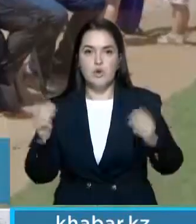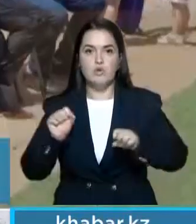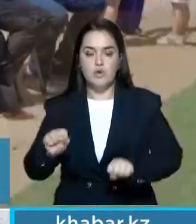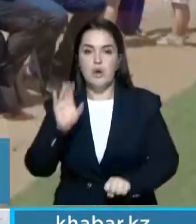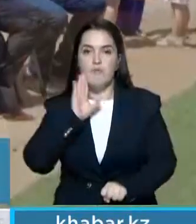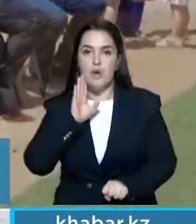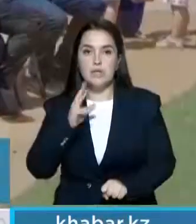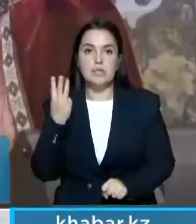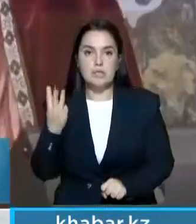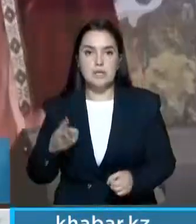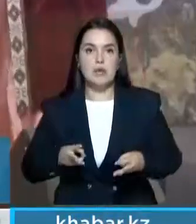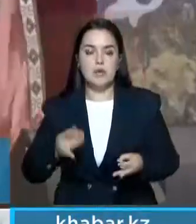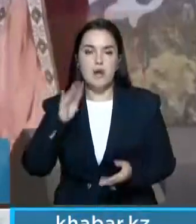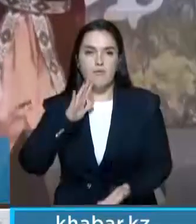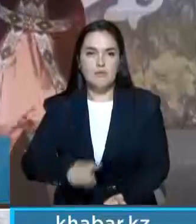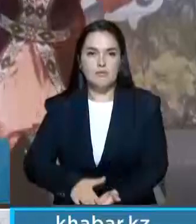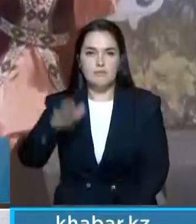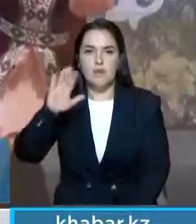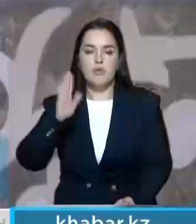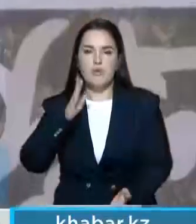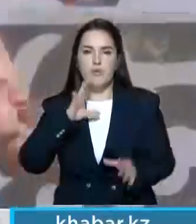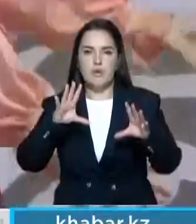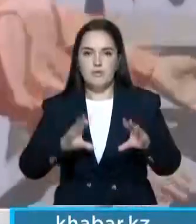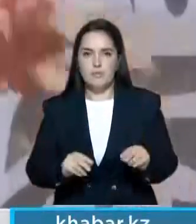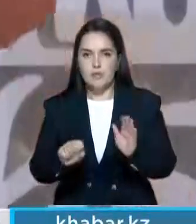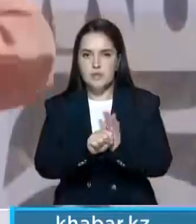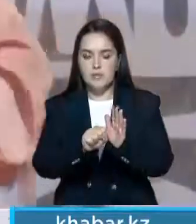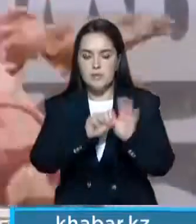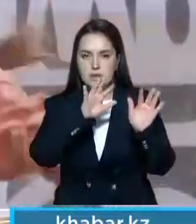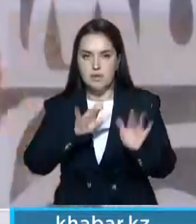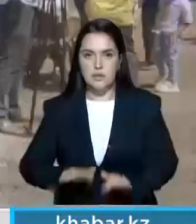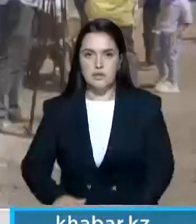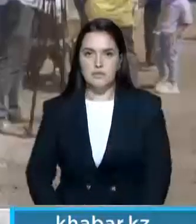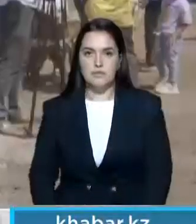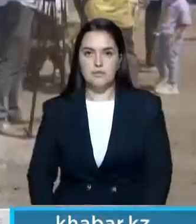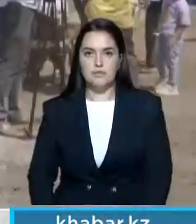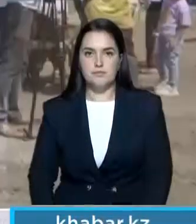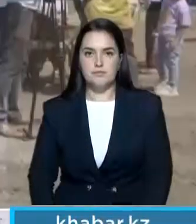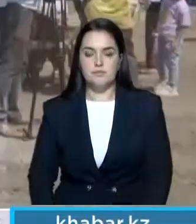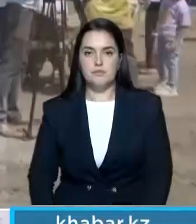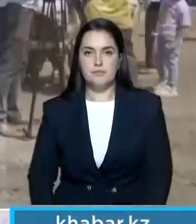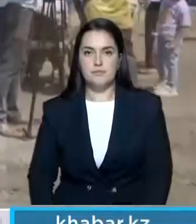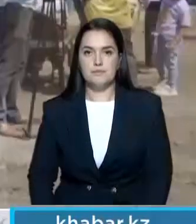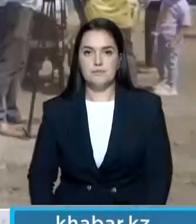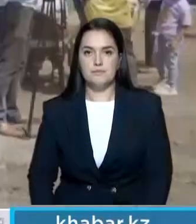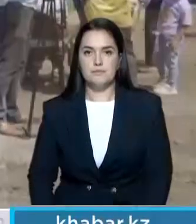3 котлована для накопления талых вод. Альбина Кумаргалиева, Карлагаш Касиетова, Марат Игликов, Хабар, Павлодарская область.